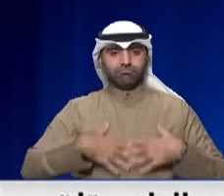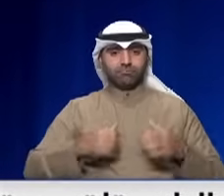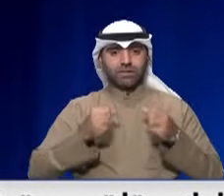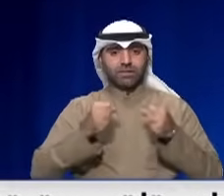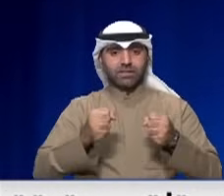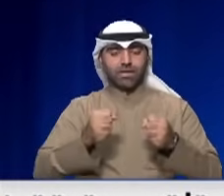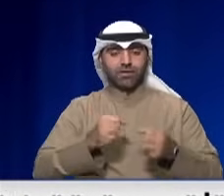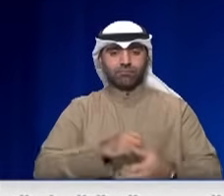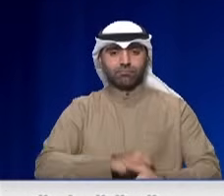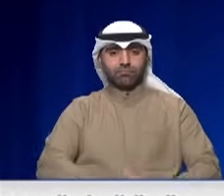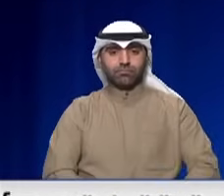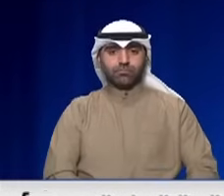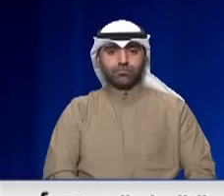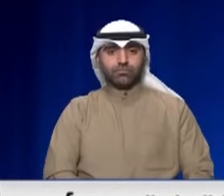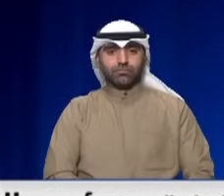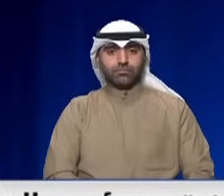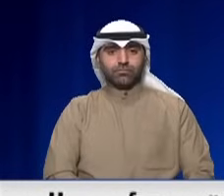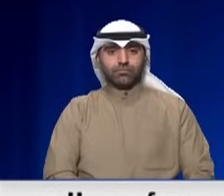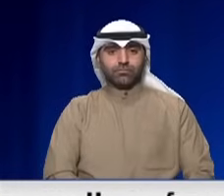الصحه والعافيه